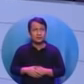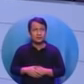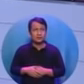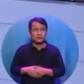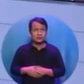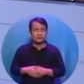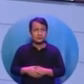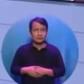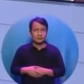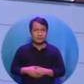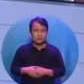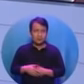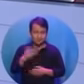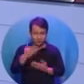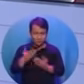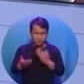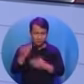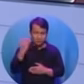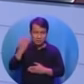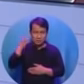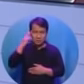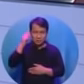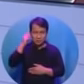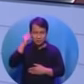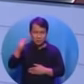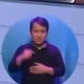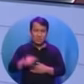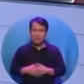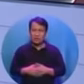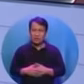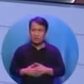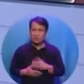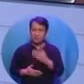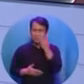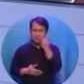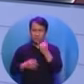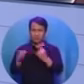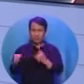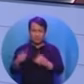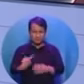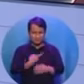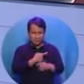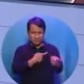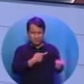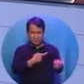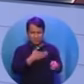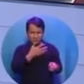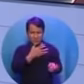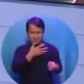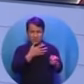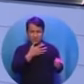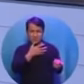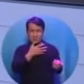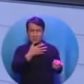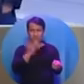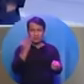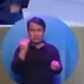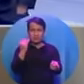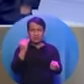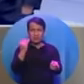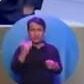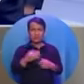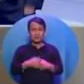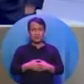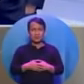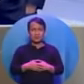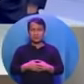Sir Idol? Apo. Ma'am, bakit sinasaktan ni Mami si Daddy?